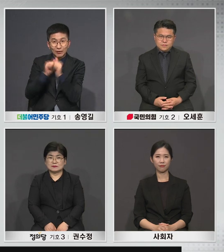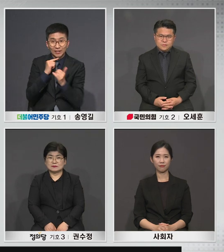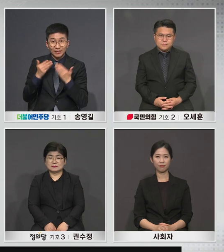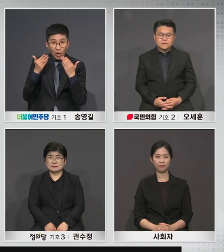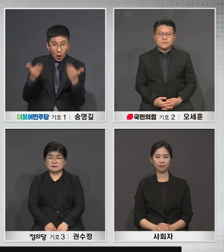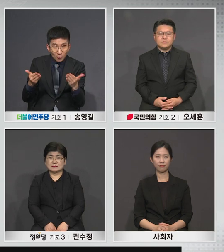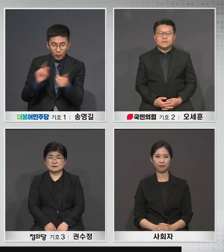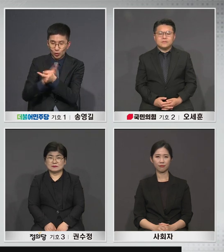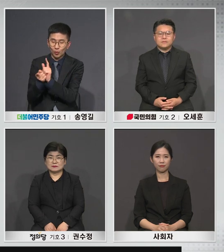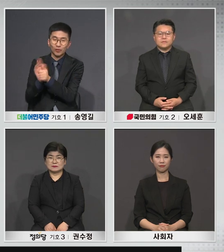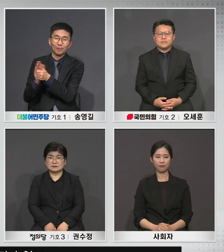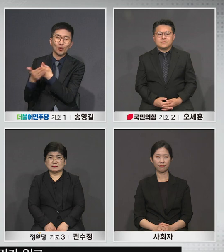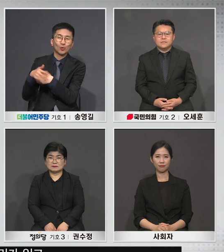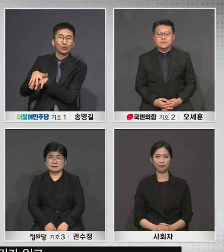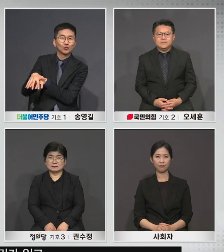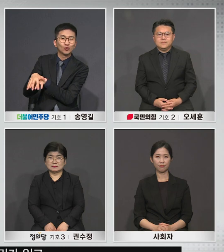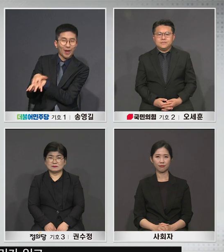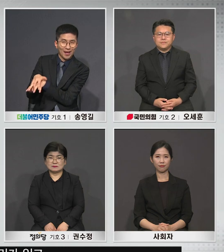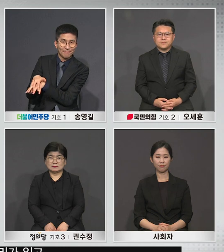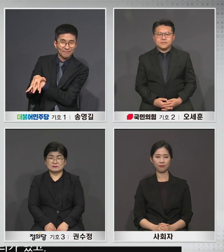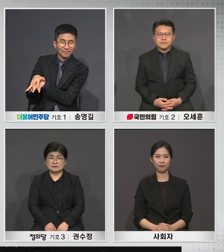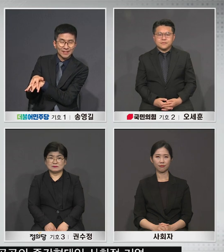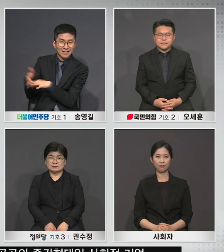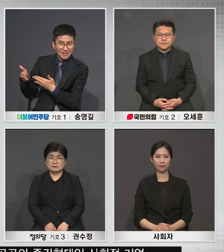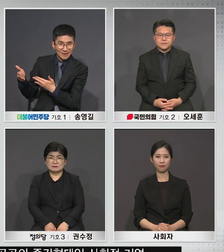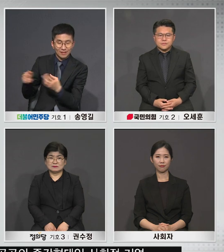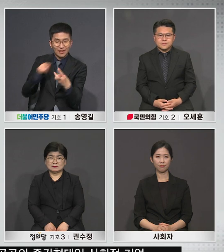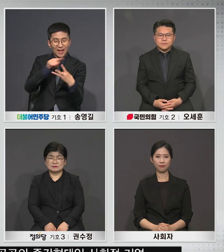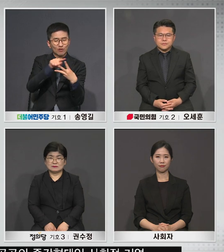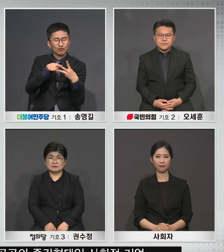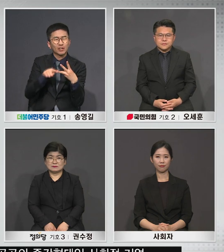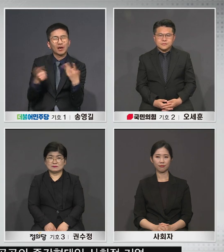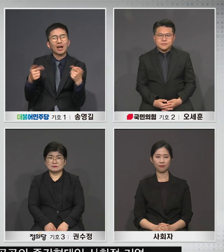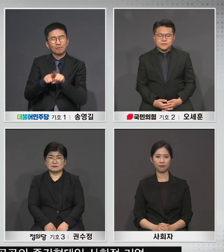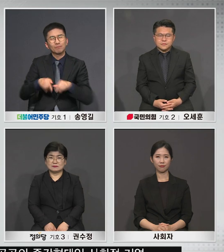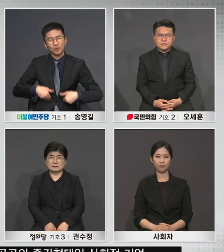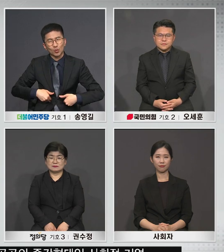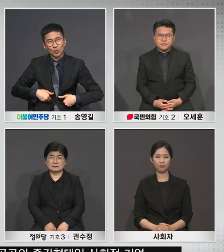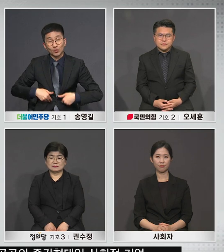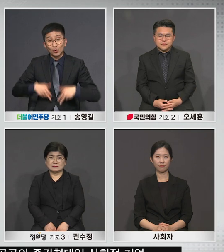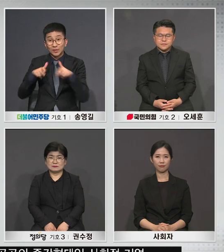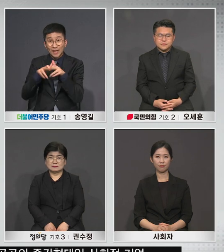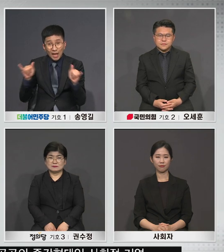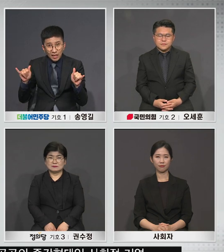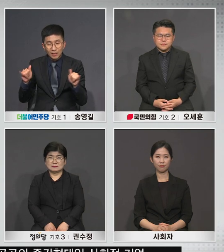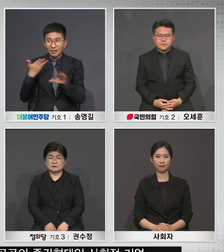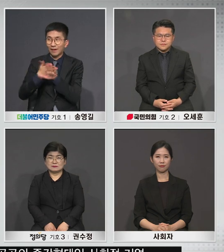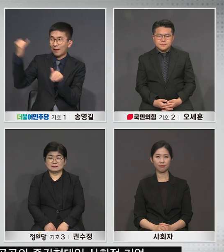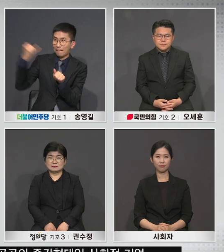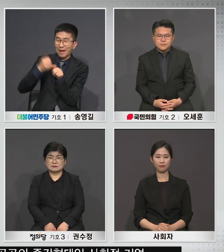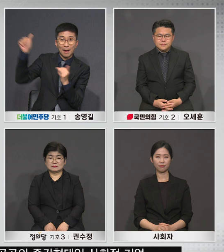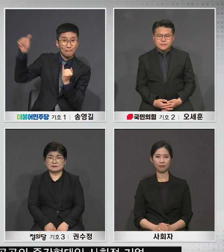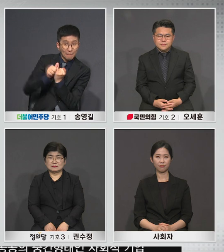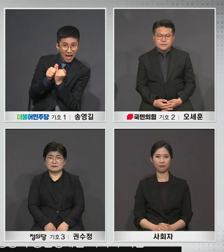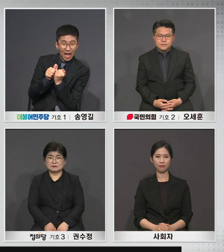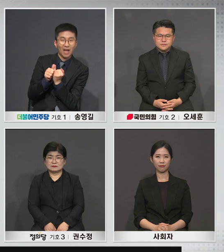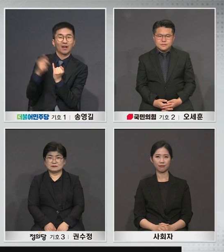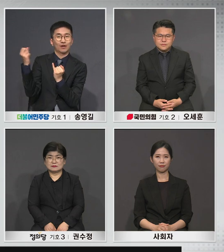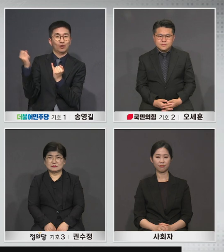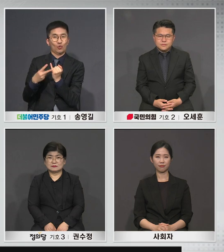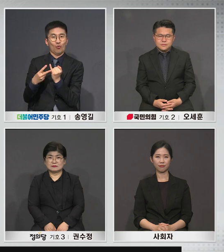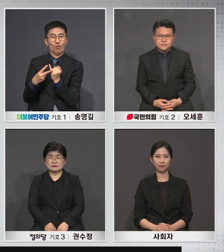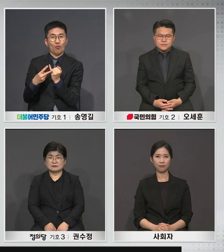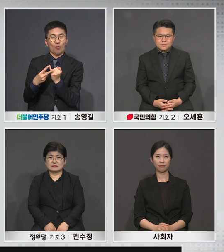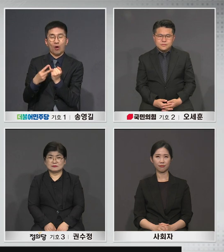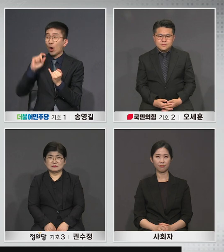일자리. 세 가지가 저는 같이 병행돼야 된다 이 말씀을 드리고 장애인이나 다문화 여러 가지의 이런